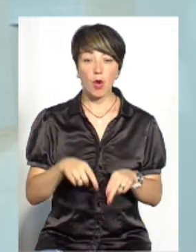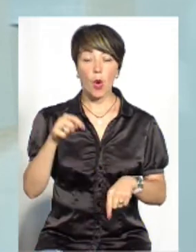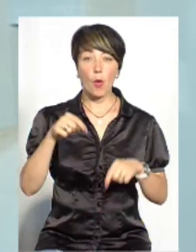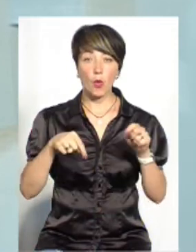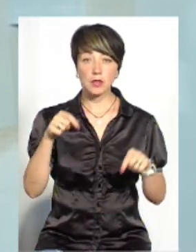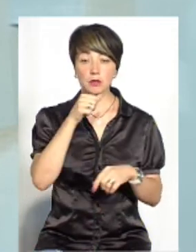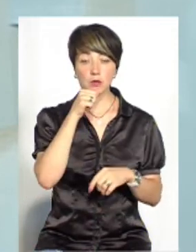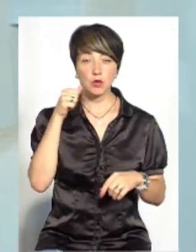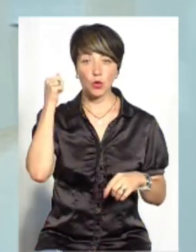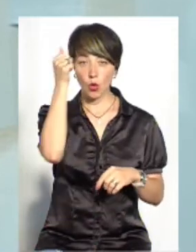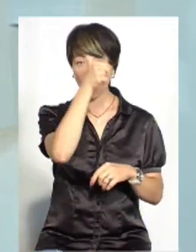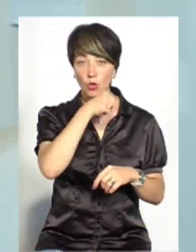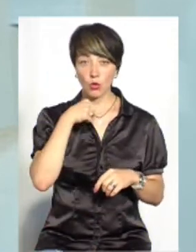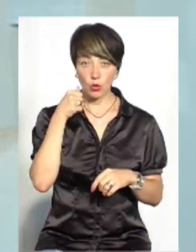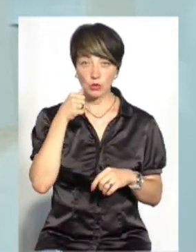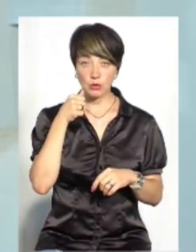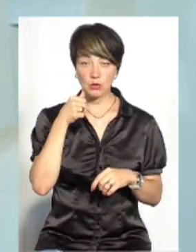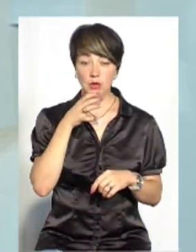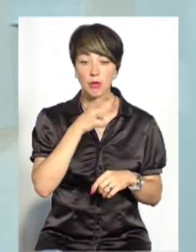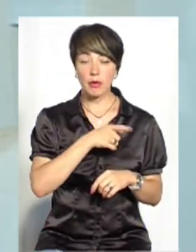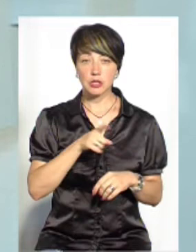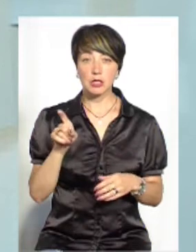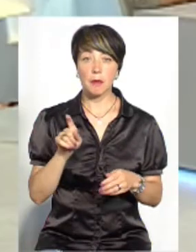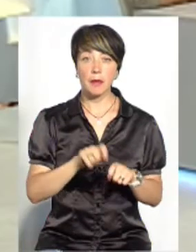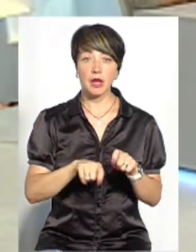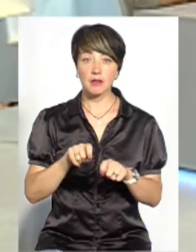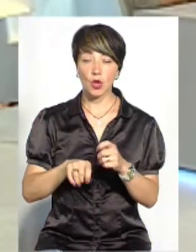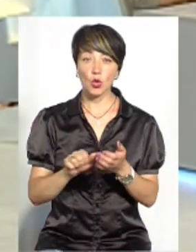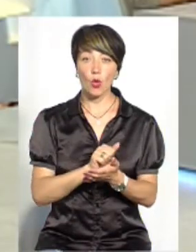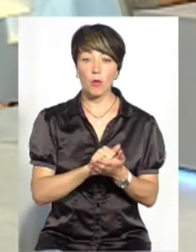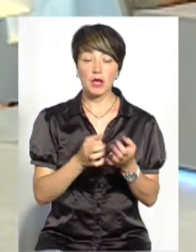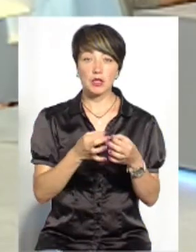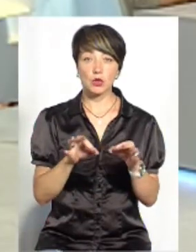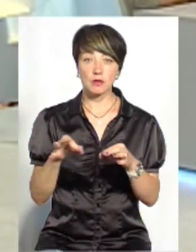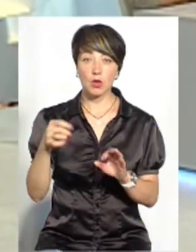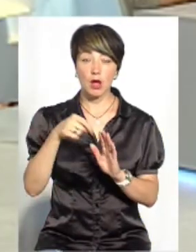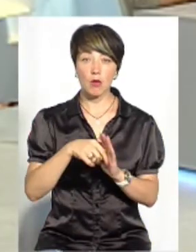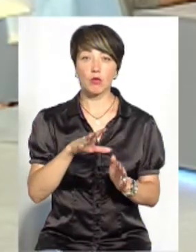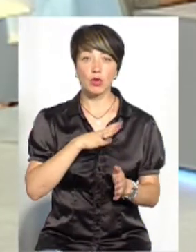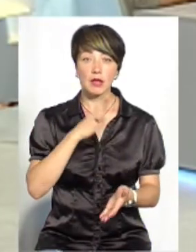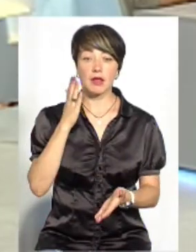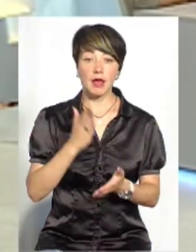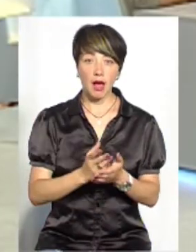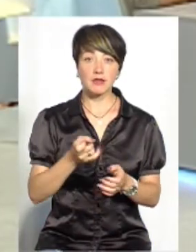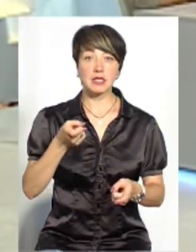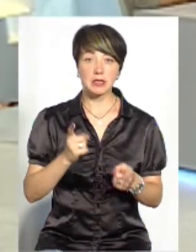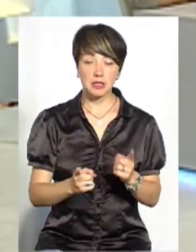осінню минулого року. Тобто під час перевірки документи дозвільного характеру були наявні і дійсні.